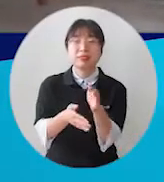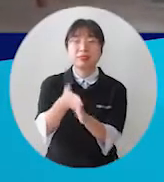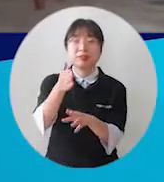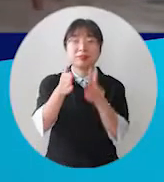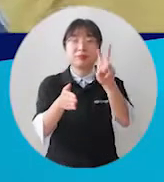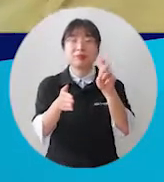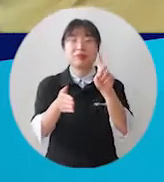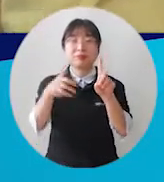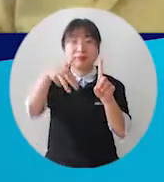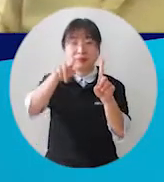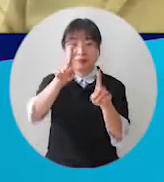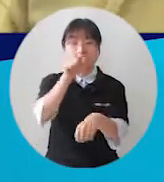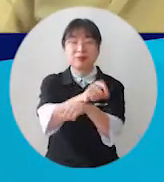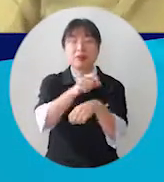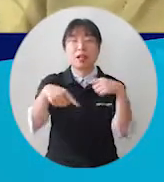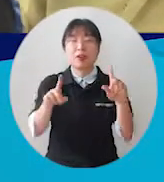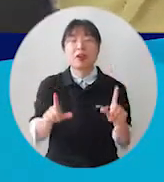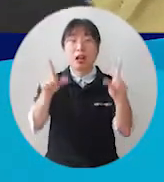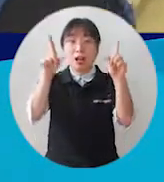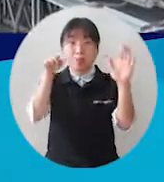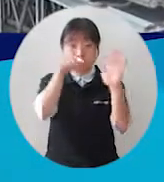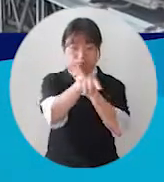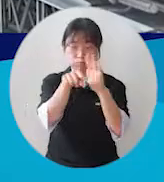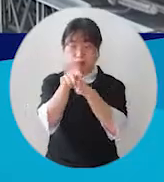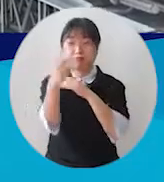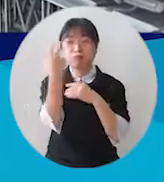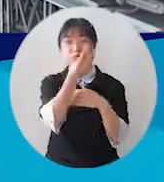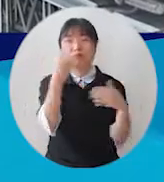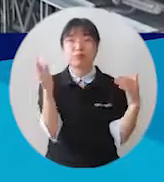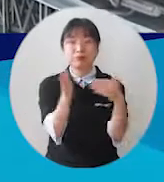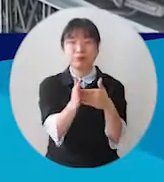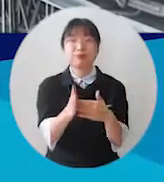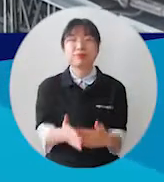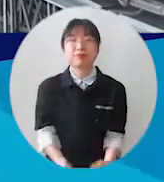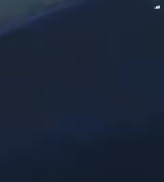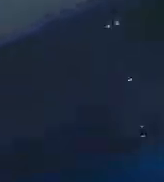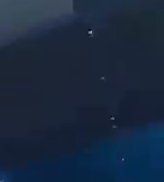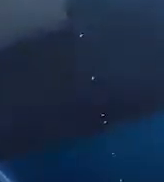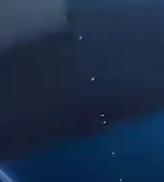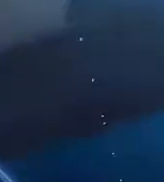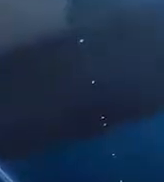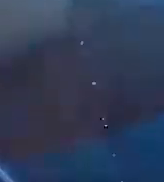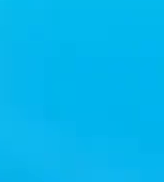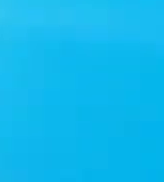유영 씨가 제21차 현장 행정의 날을 맞아 현장 점검을 실시했습니다.